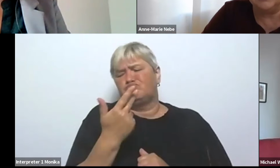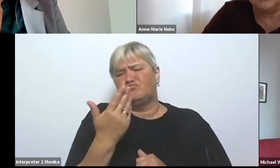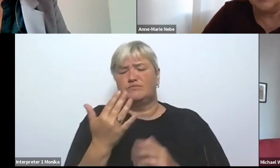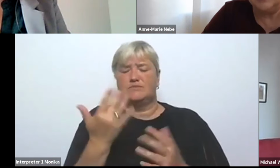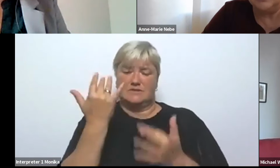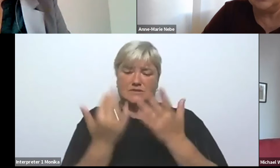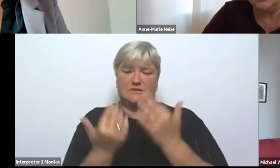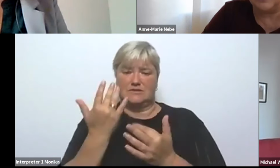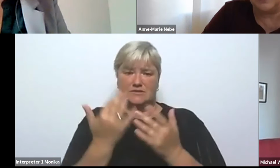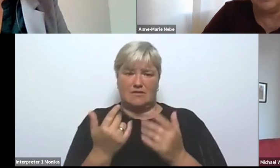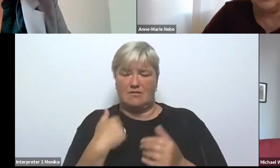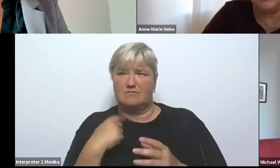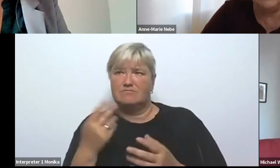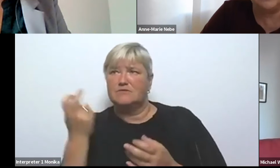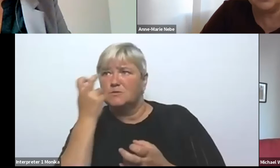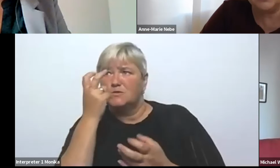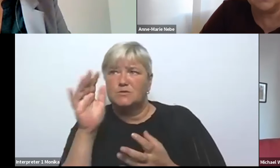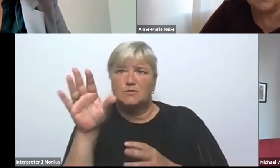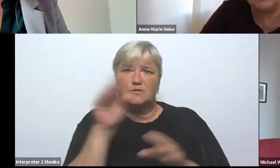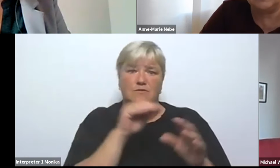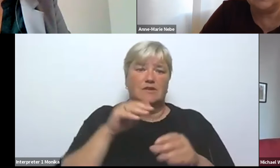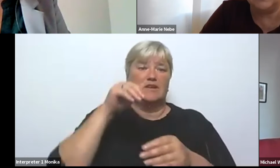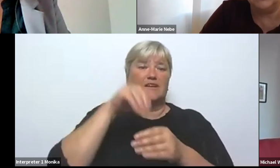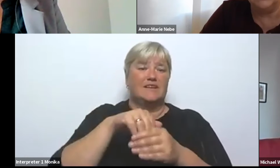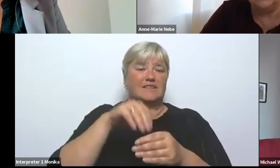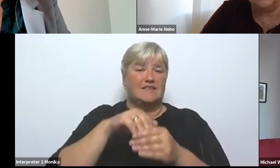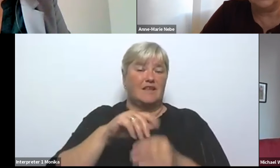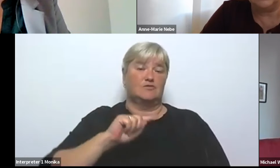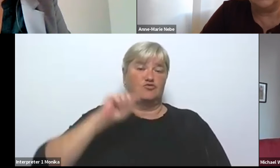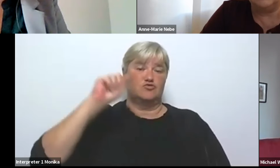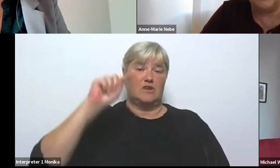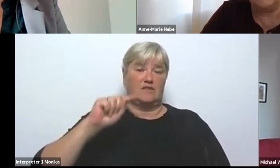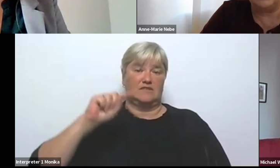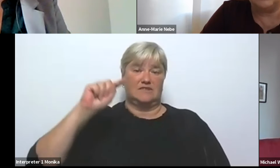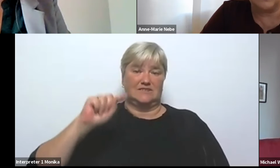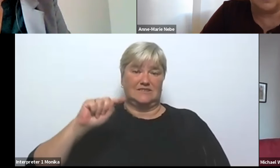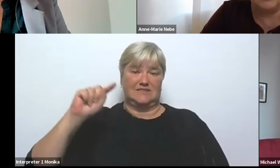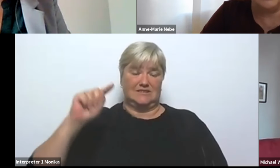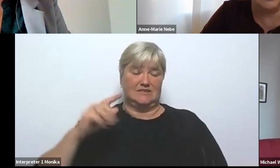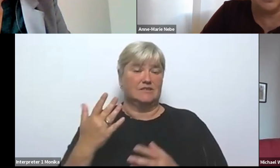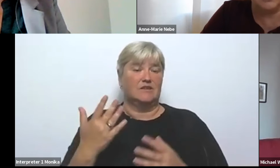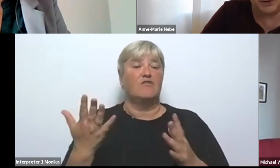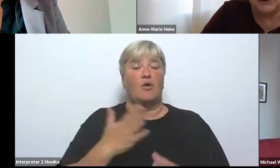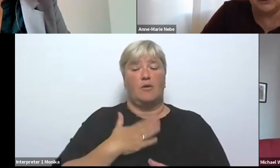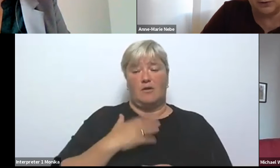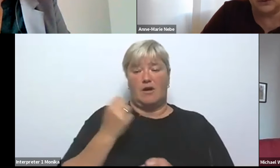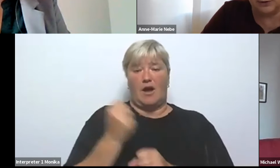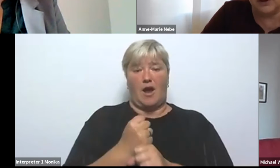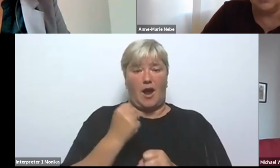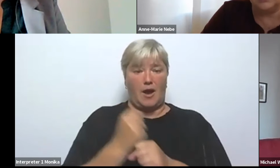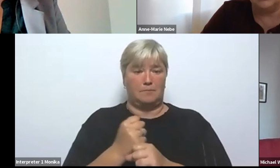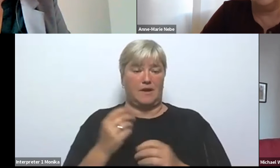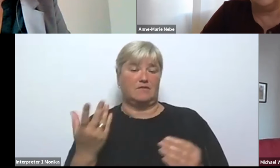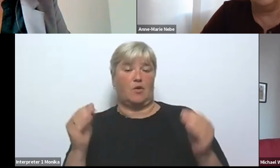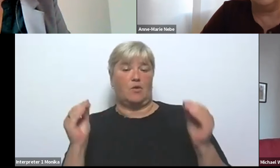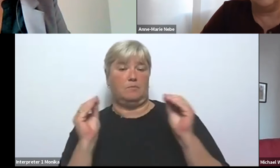Zahlen zusammengesucht. Wir haben auch eine interne Statistik, wo wir sozusagen den Impact auch unserer Arbeit natürlich monitoren